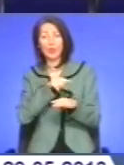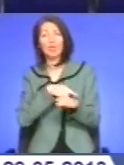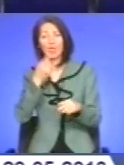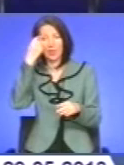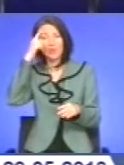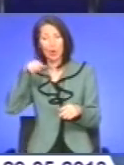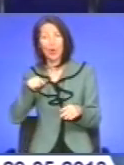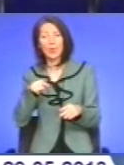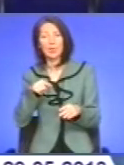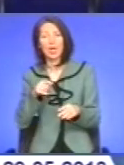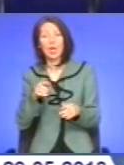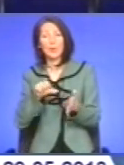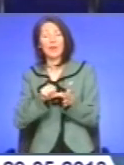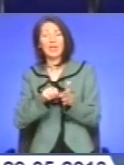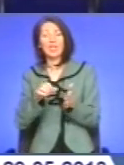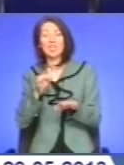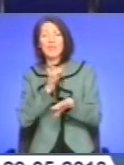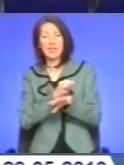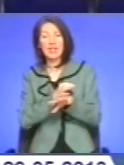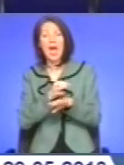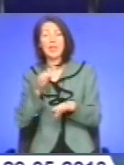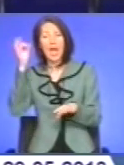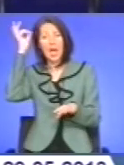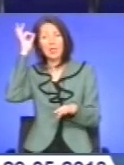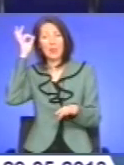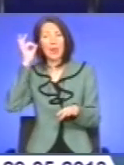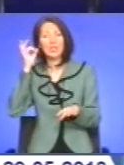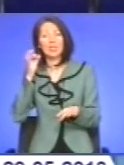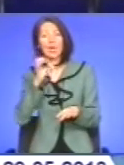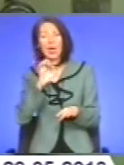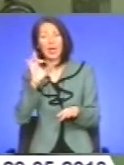представлені Швейцарією, Німеччиною, СРСР, США, Австрією.